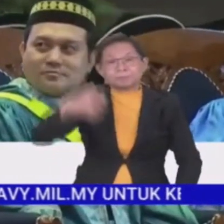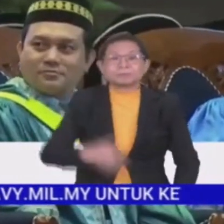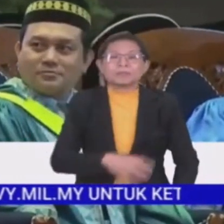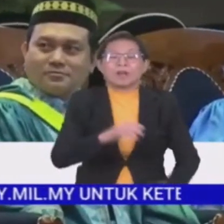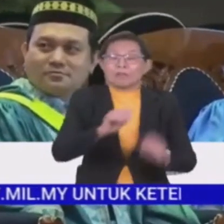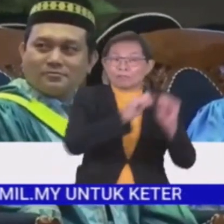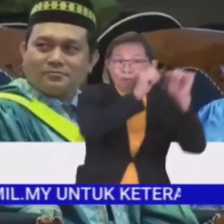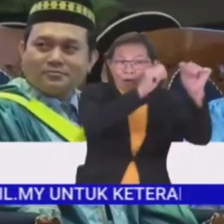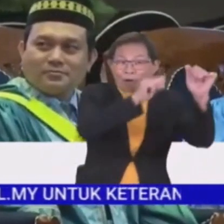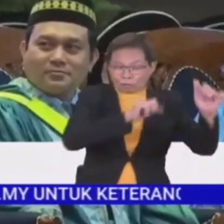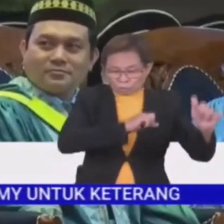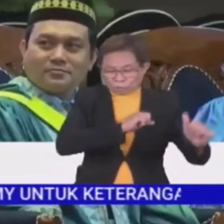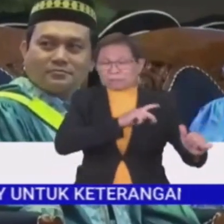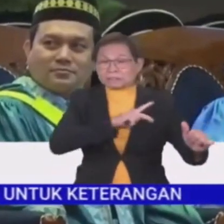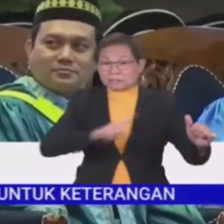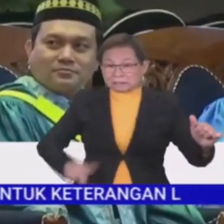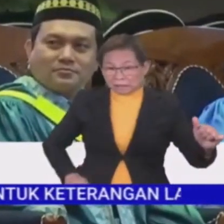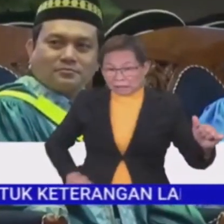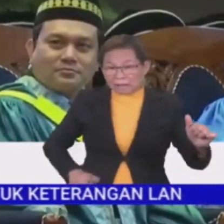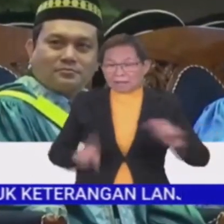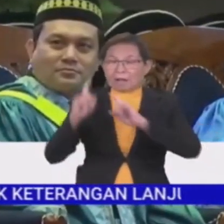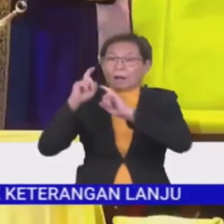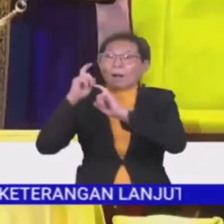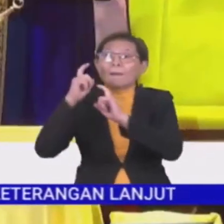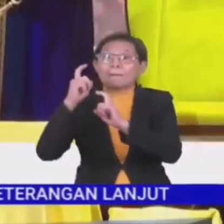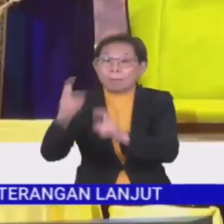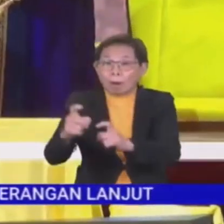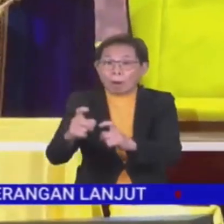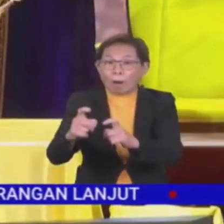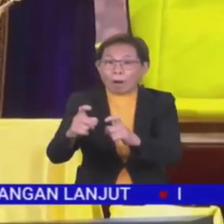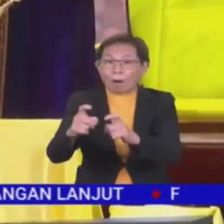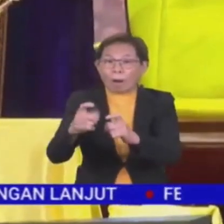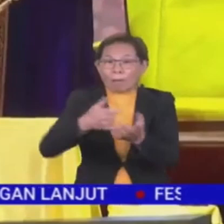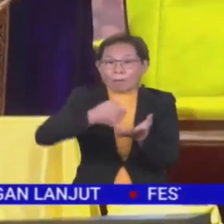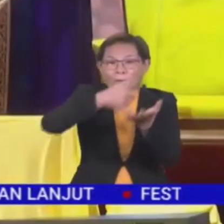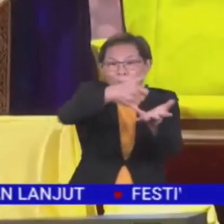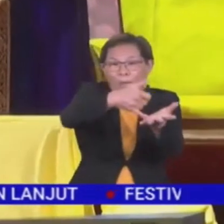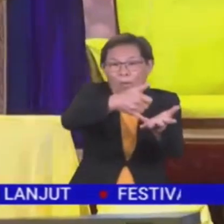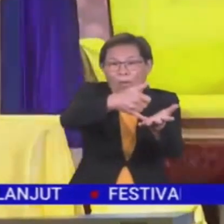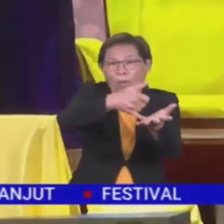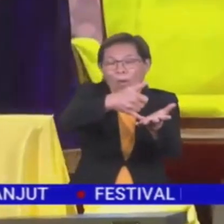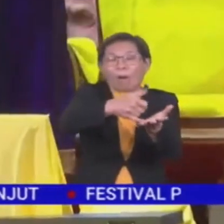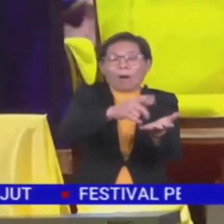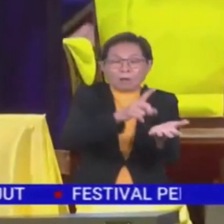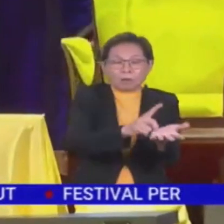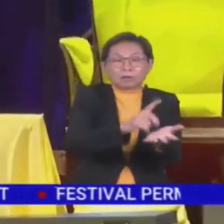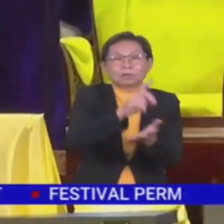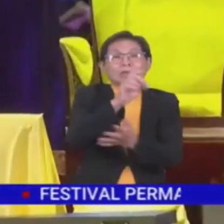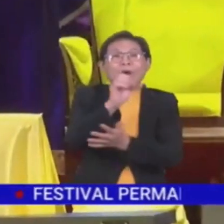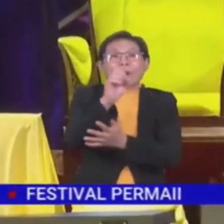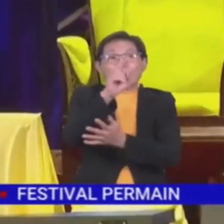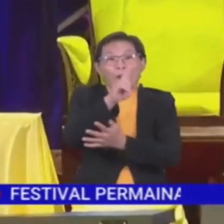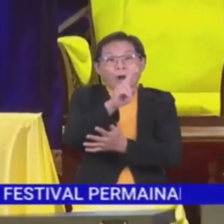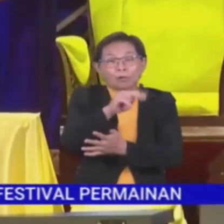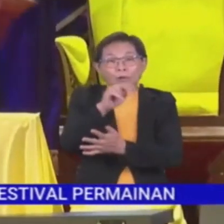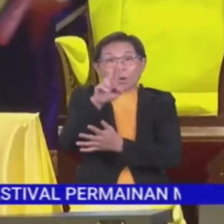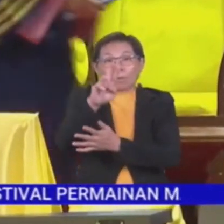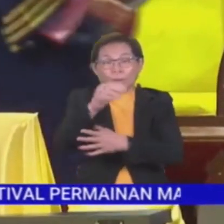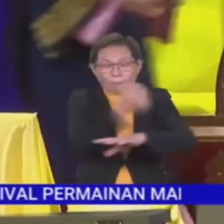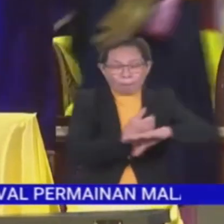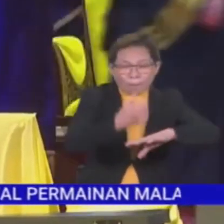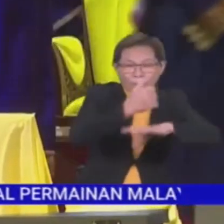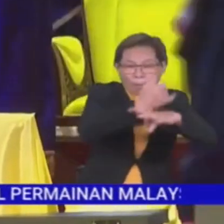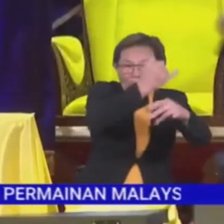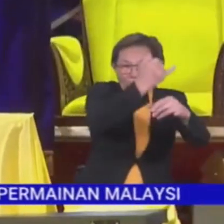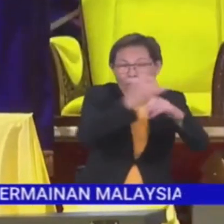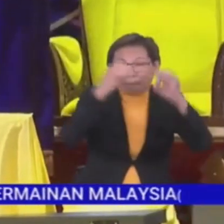terdahulu Sultan Abdullah berkenan menganugerahkan gelaran facial foam ratus kepada dokter norma Omar yang merupakan pengasas